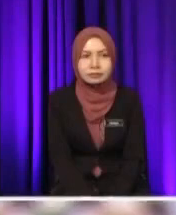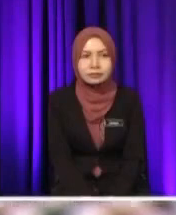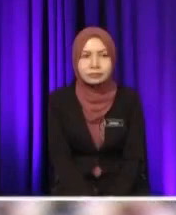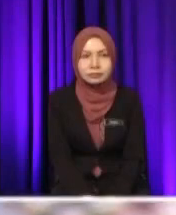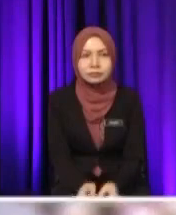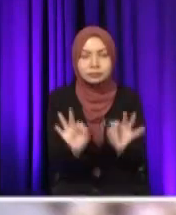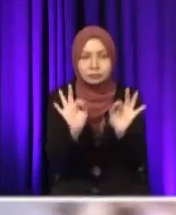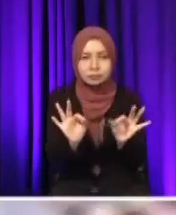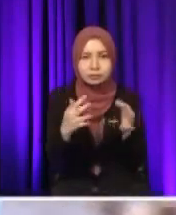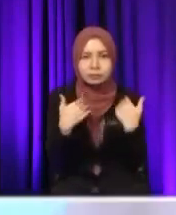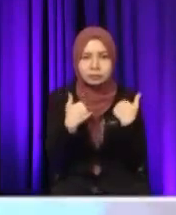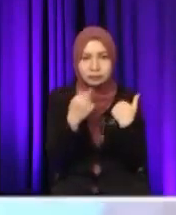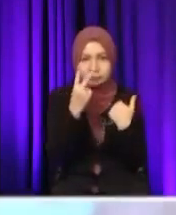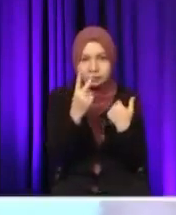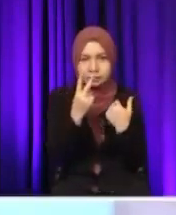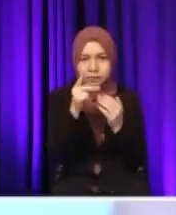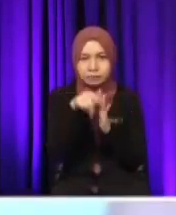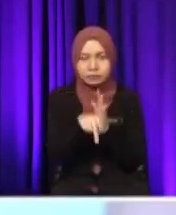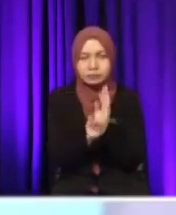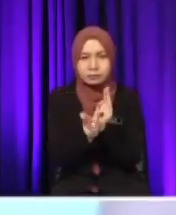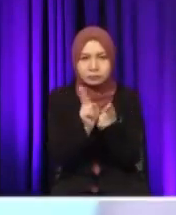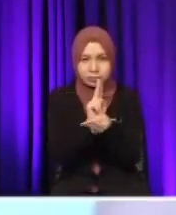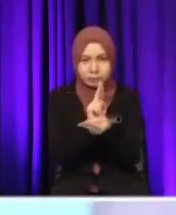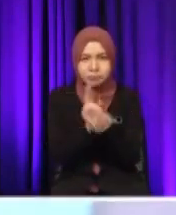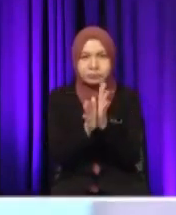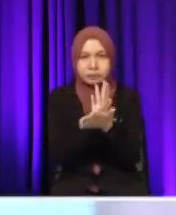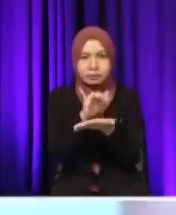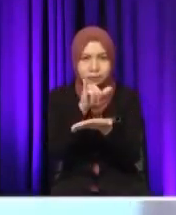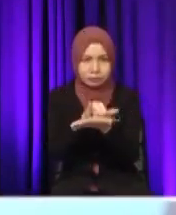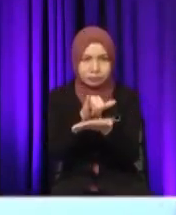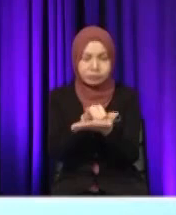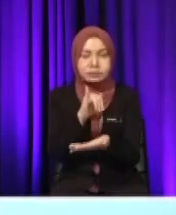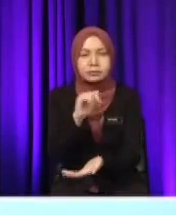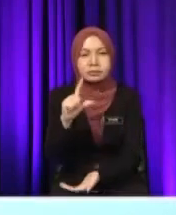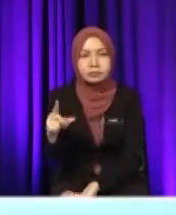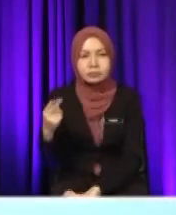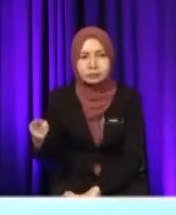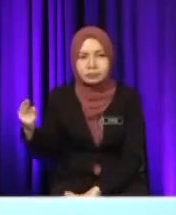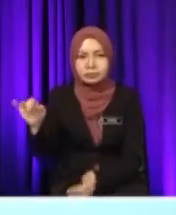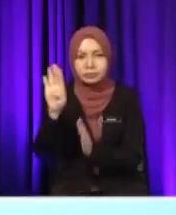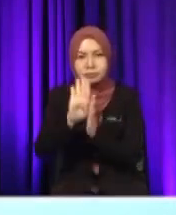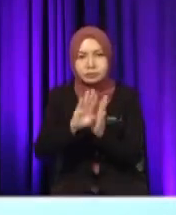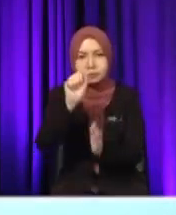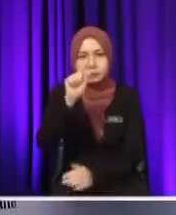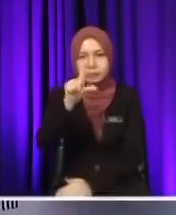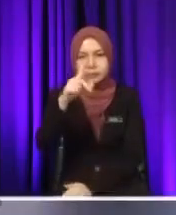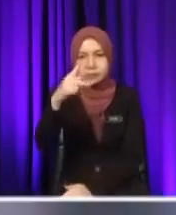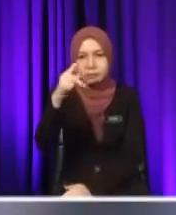memang dia akan kita katakan dia adalah bahan berakali. Okey. Alright.